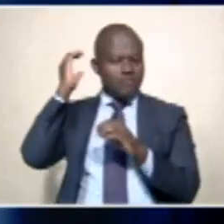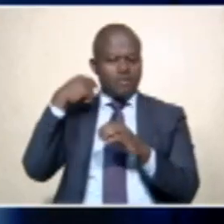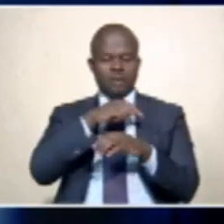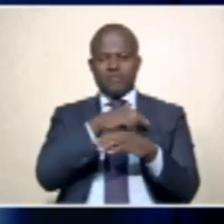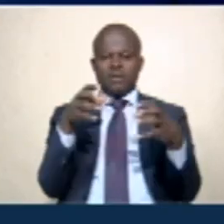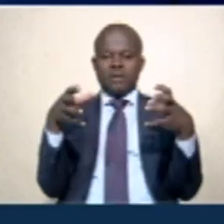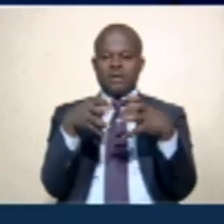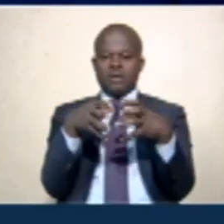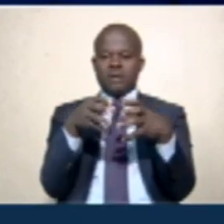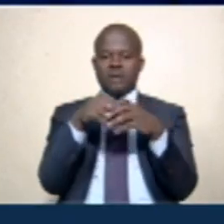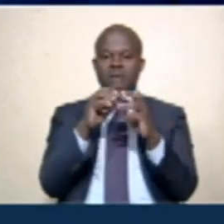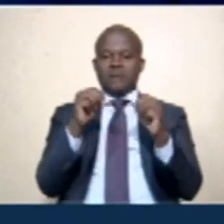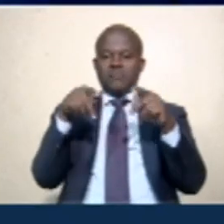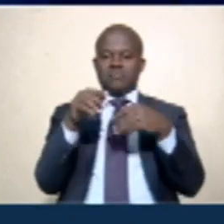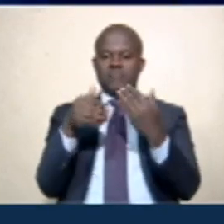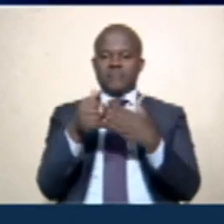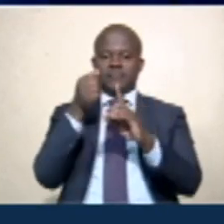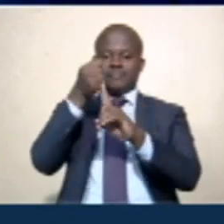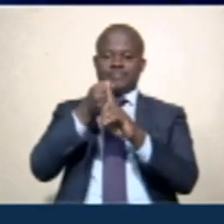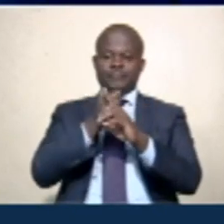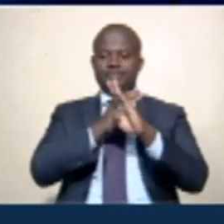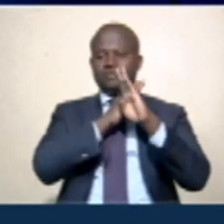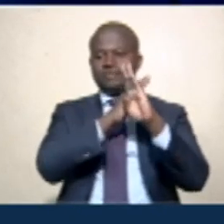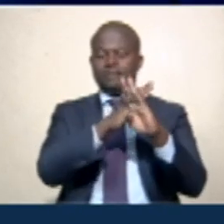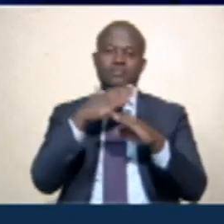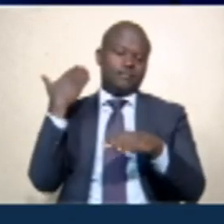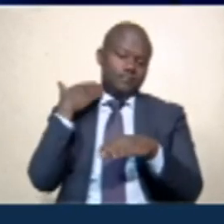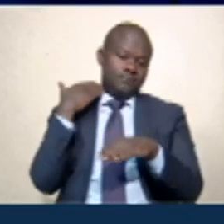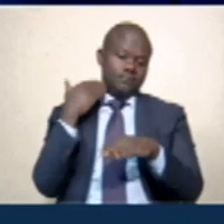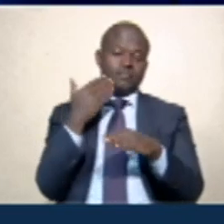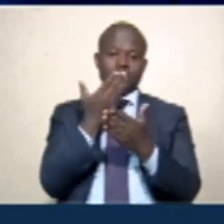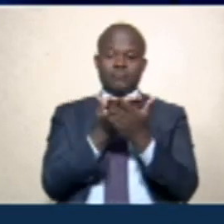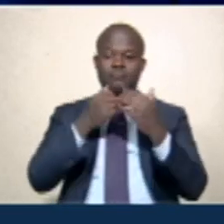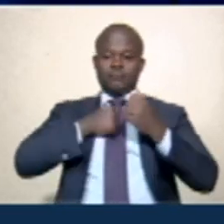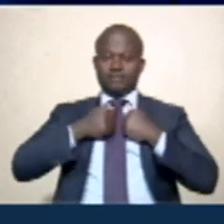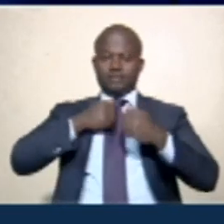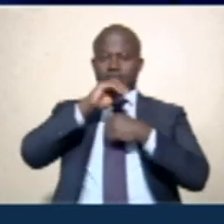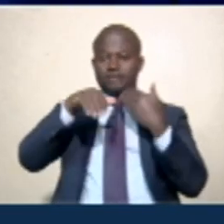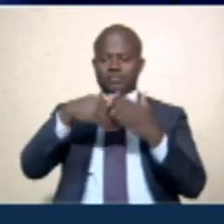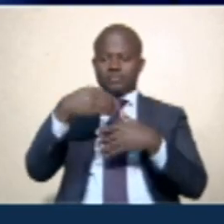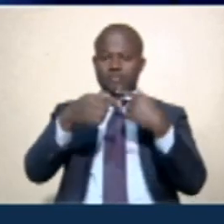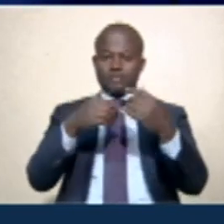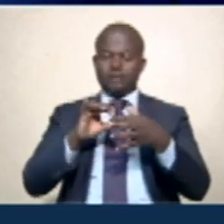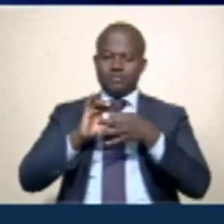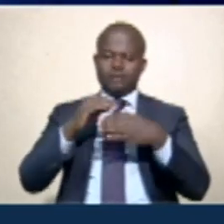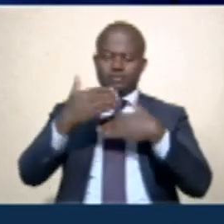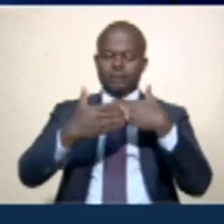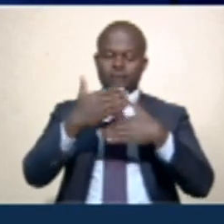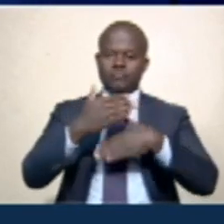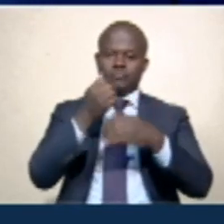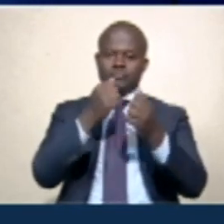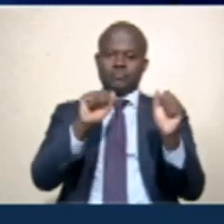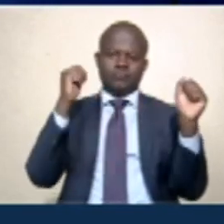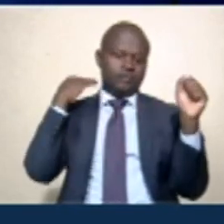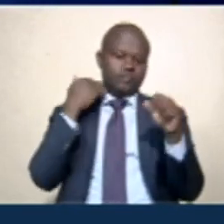Ihuriro ry'abagize inteko ishinga amategeko baharanira kurwanya jenoside rirasaba abanyarwanda bose gukomeza kuba hafi abarokotse